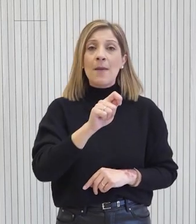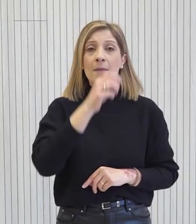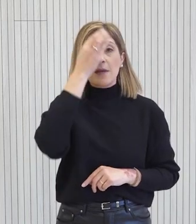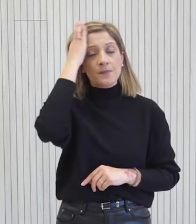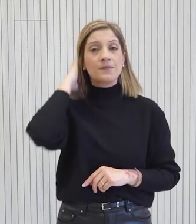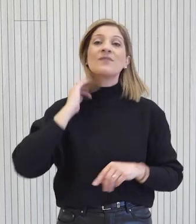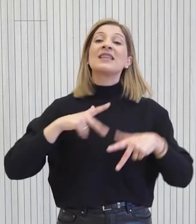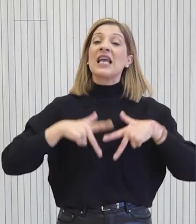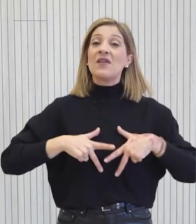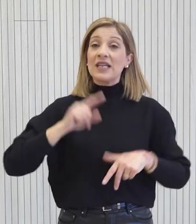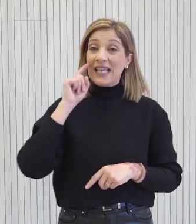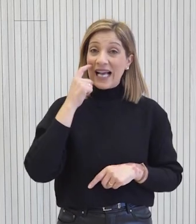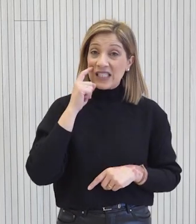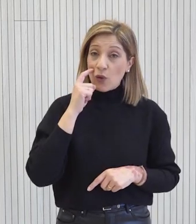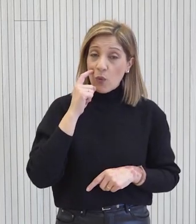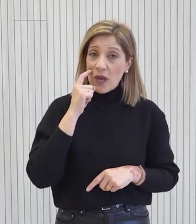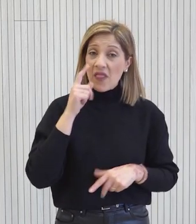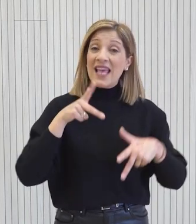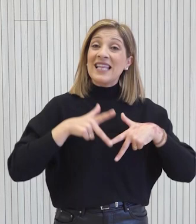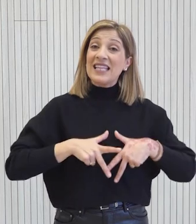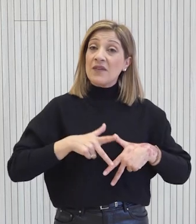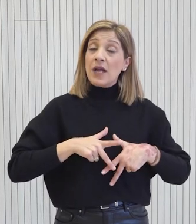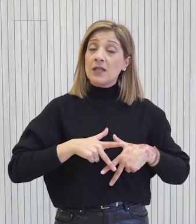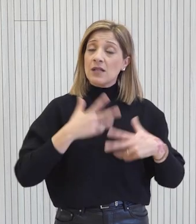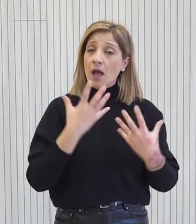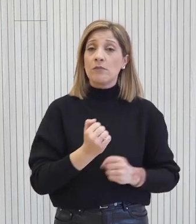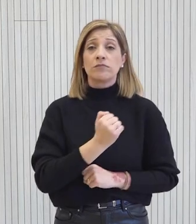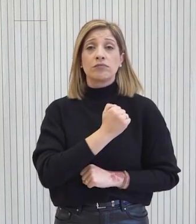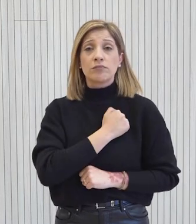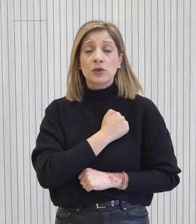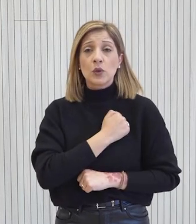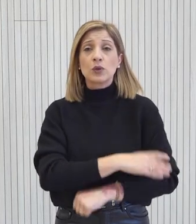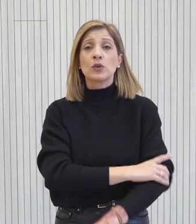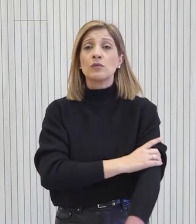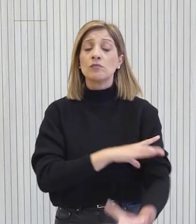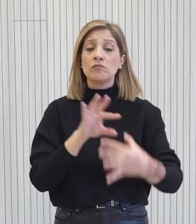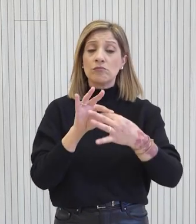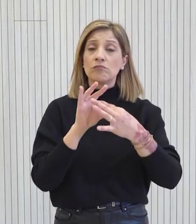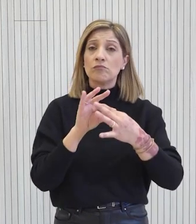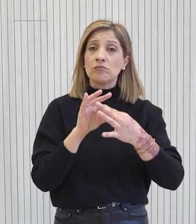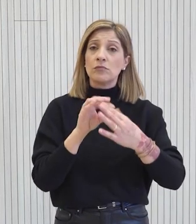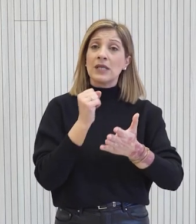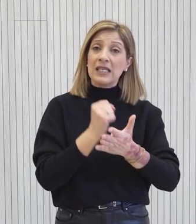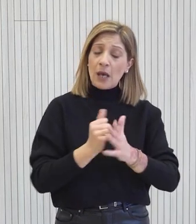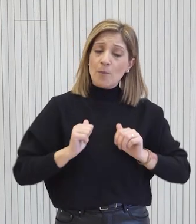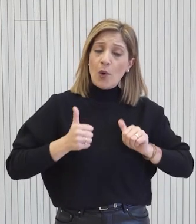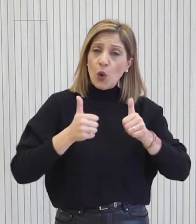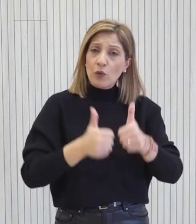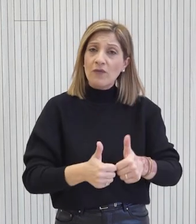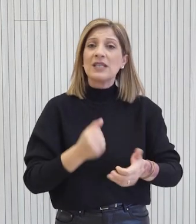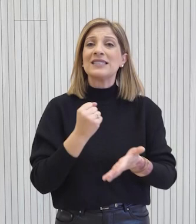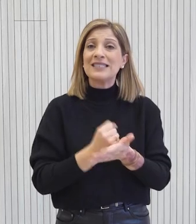η κυβέρνηση Νίκου Χριστοδουλίδη είναι ένας αξιόπιστος εταίρος, ο οποίος όχι μόνο αναλαμβάνει πρωτοβουλίες,